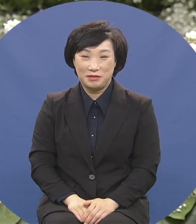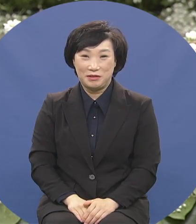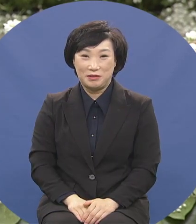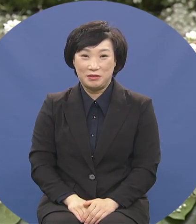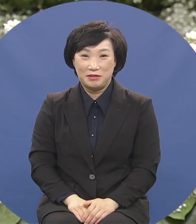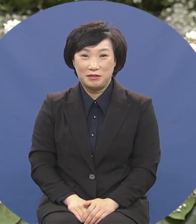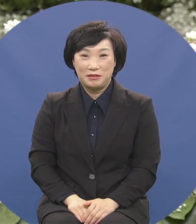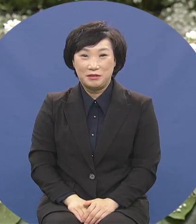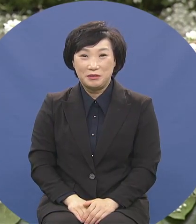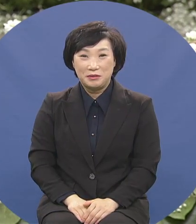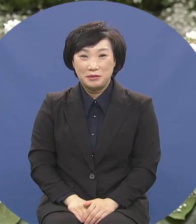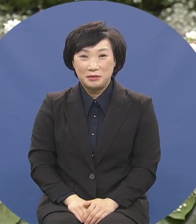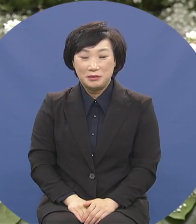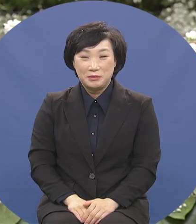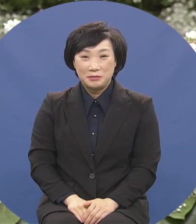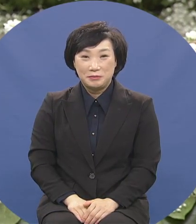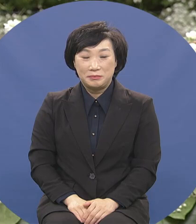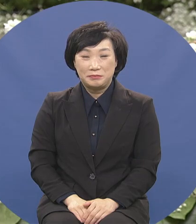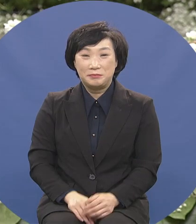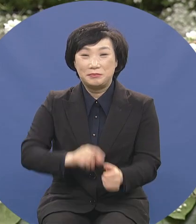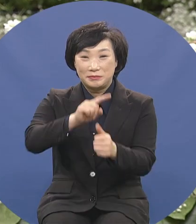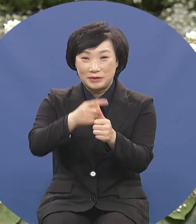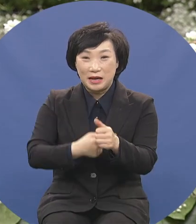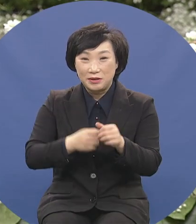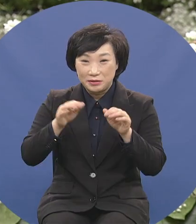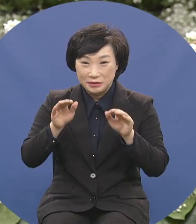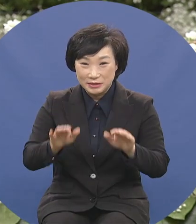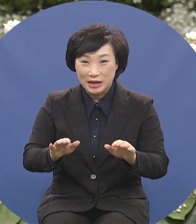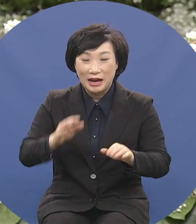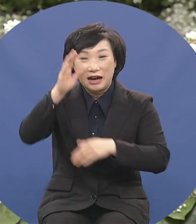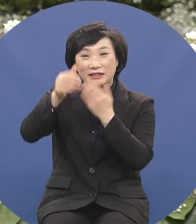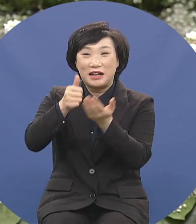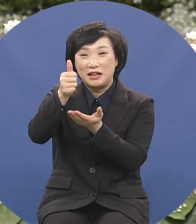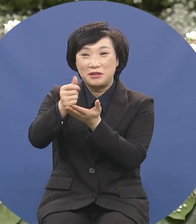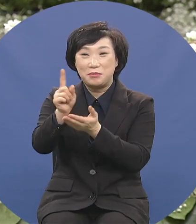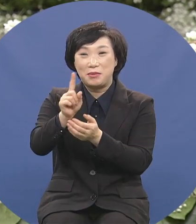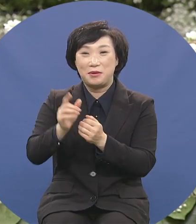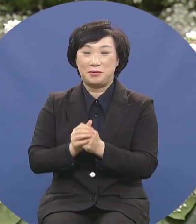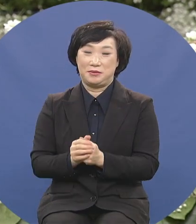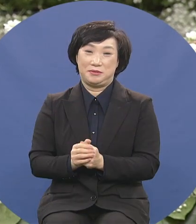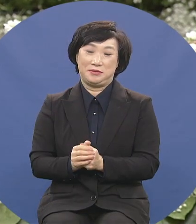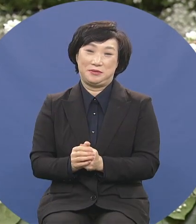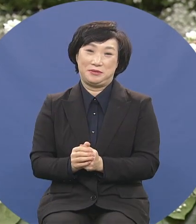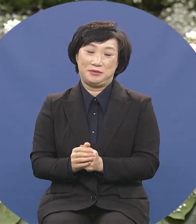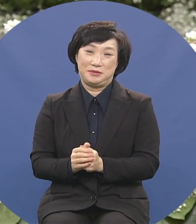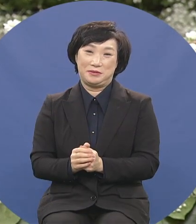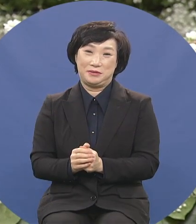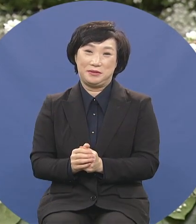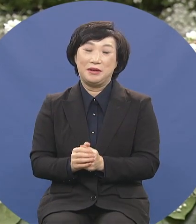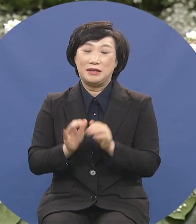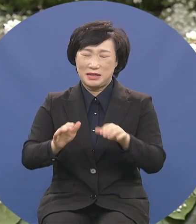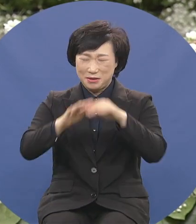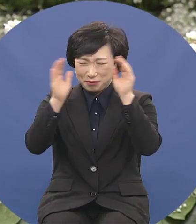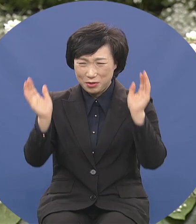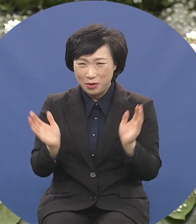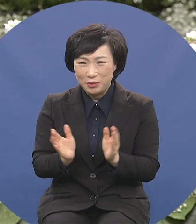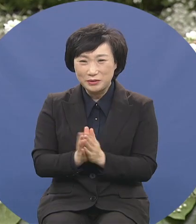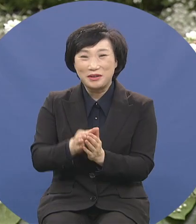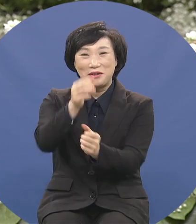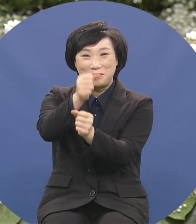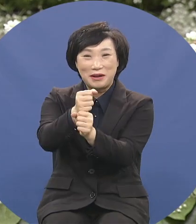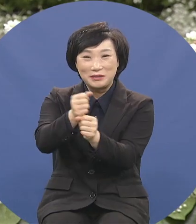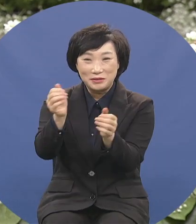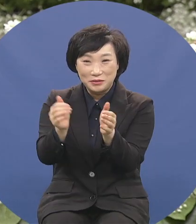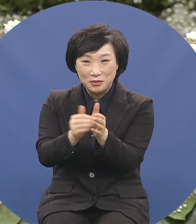기르시는 것입니다. 그러므로 하나님은 자기가 모든 것을